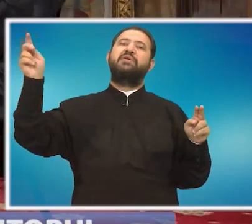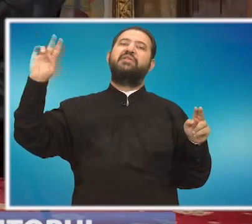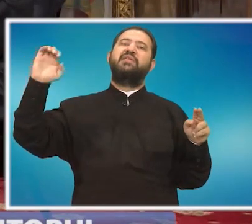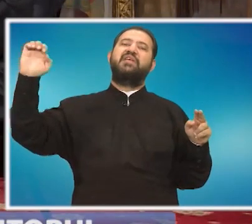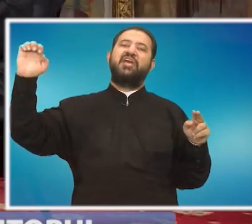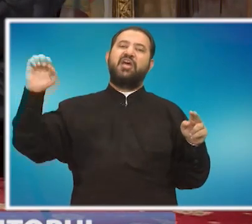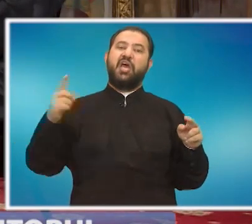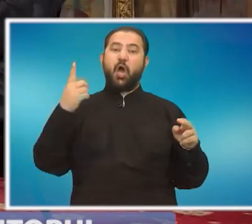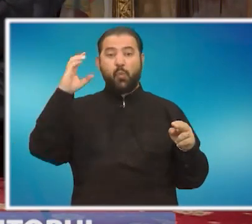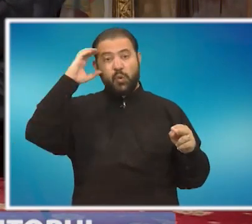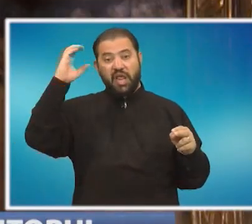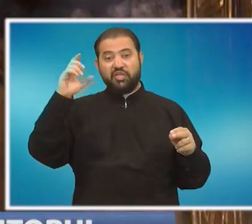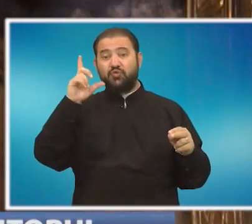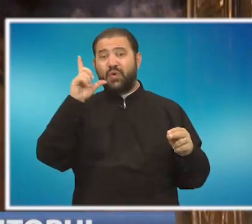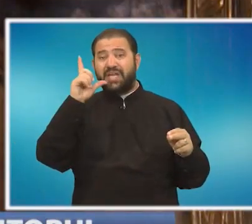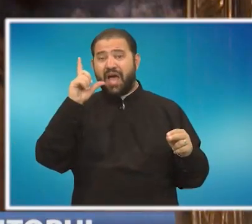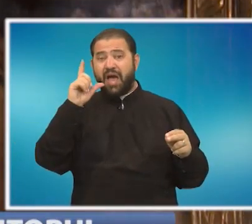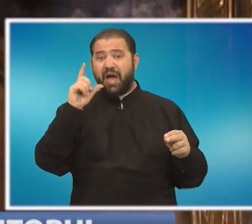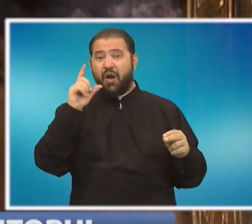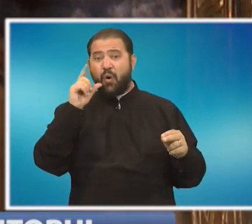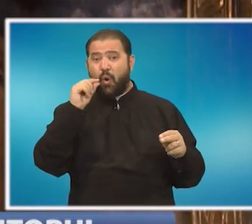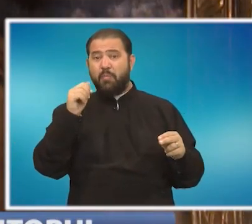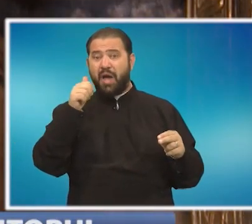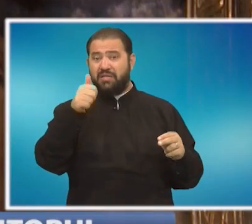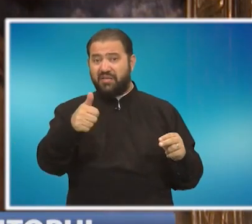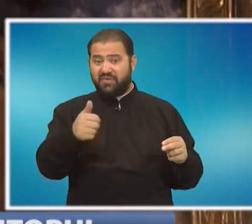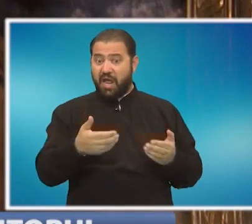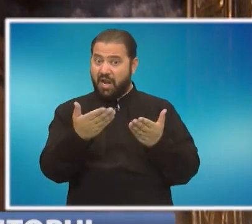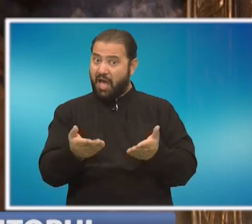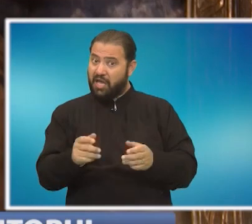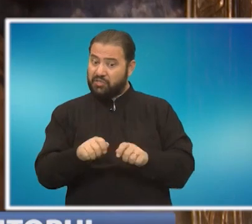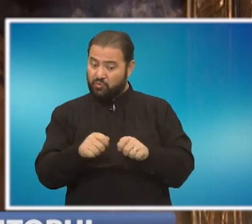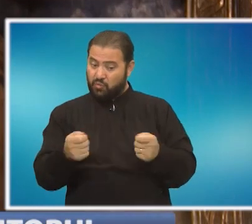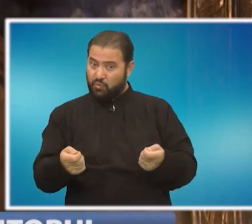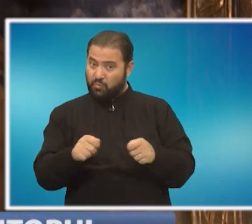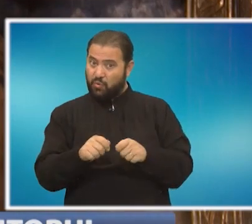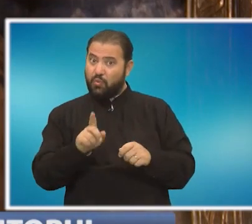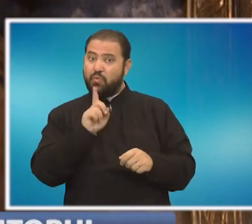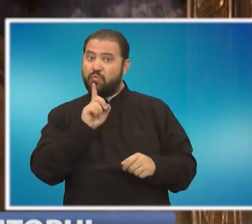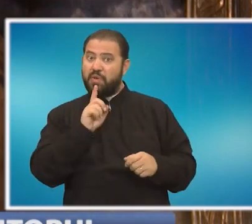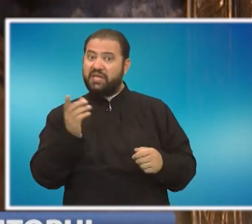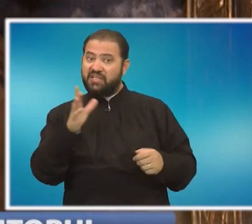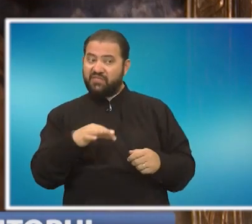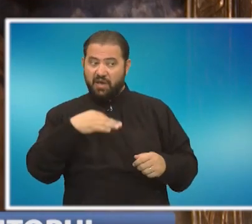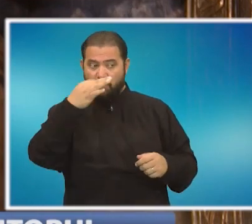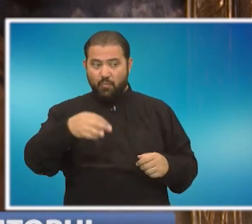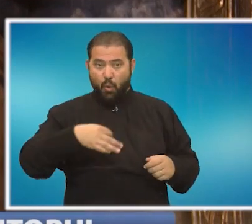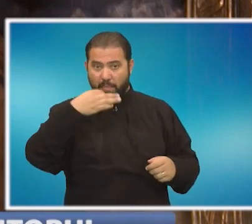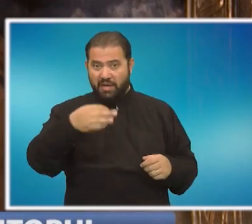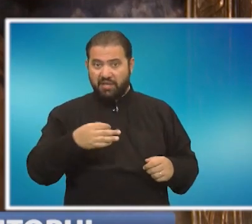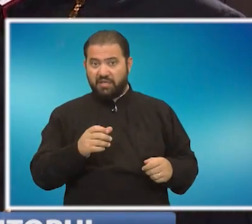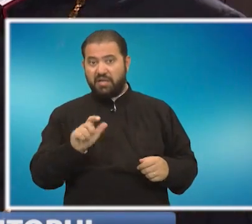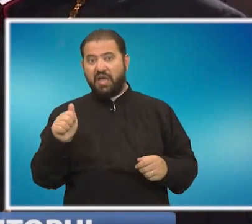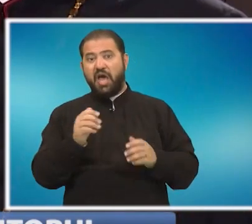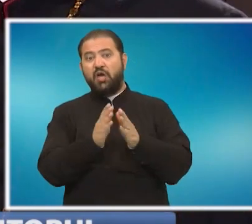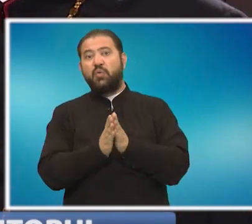De asemenea, un creștin adevărat lasă și un pomelnic pentru a fi pomenit